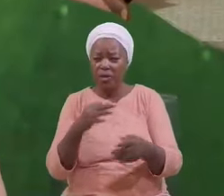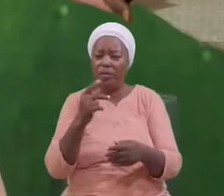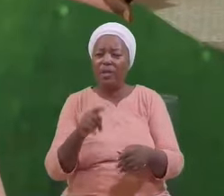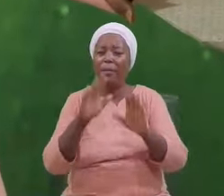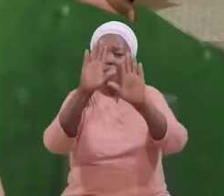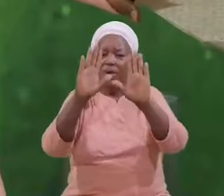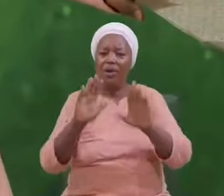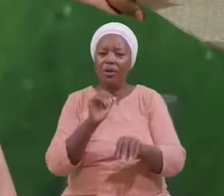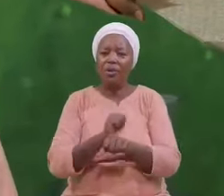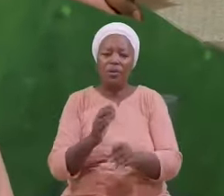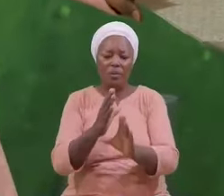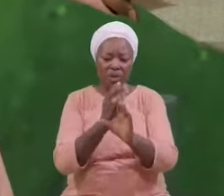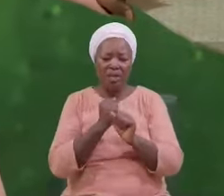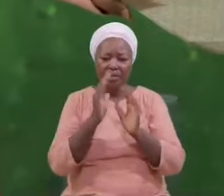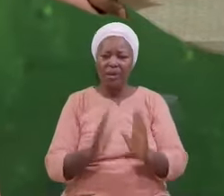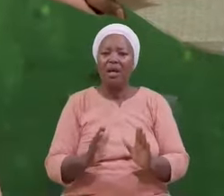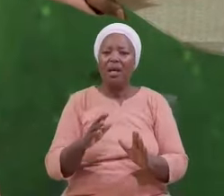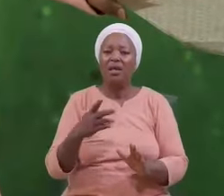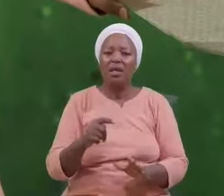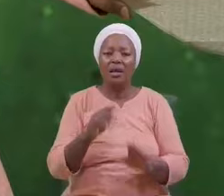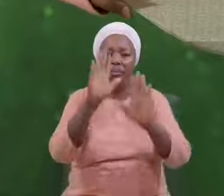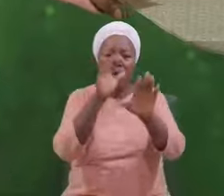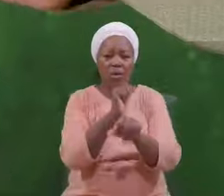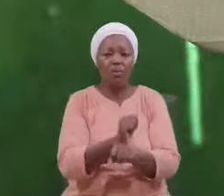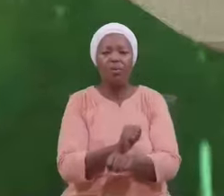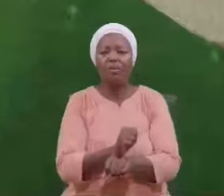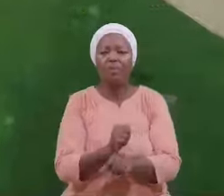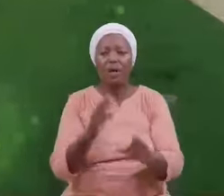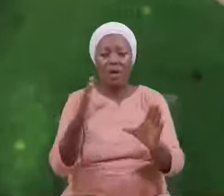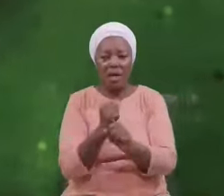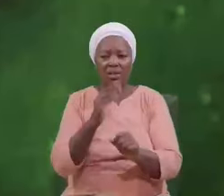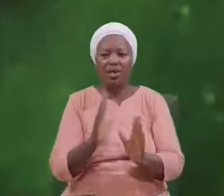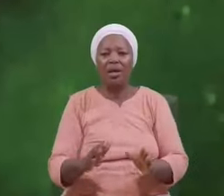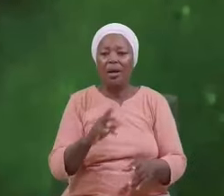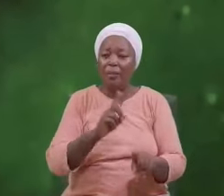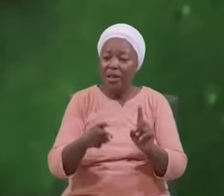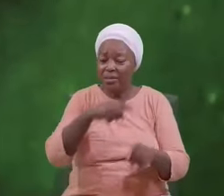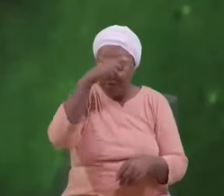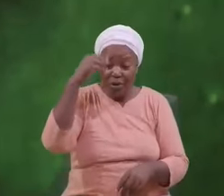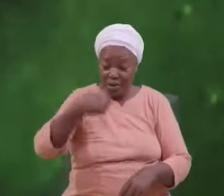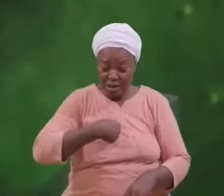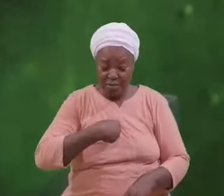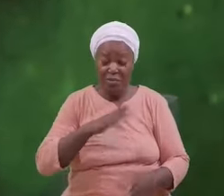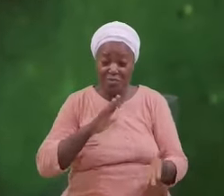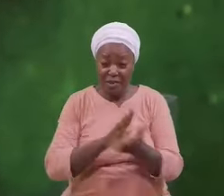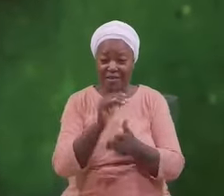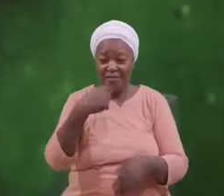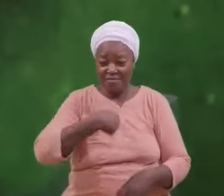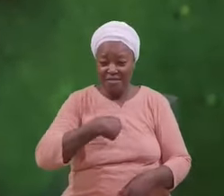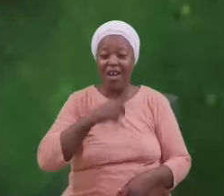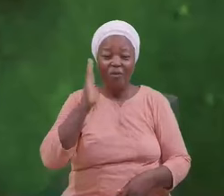part. Il était rejeté. Parce que moi, je crois, je vais recevoir. Parce que je